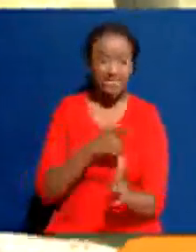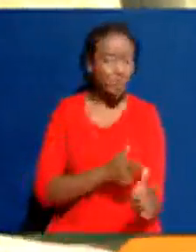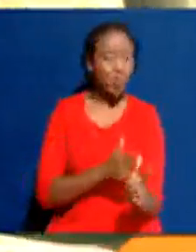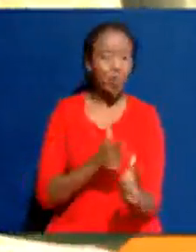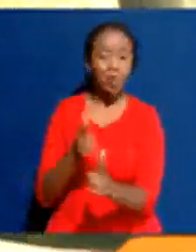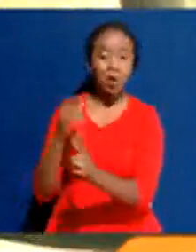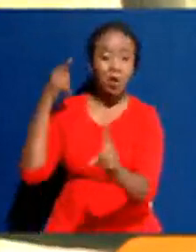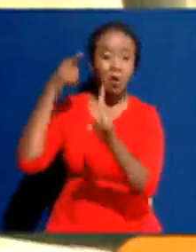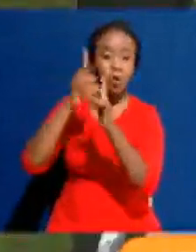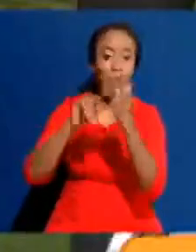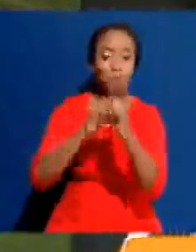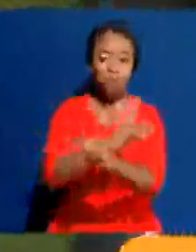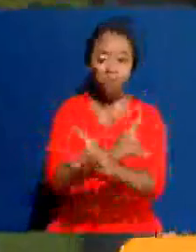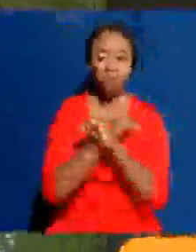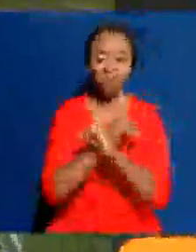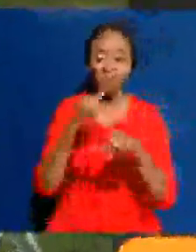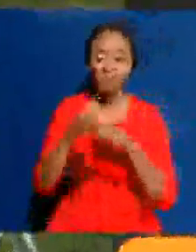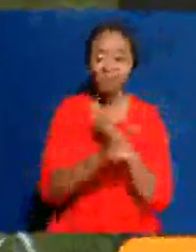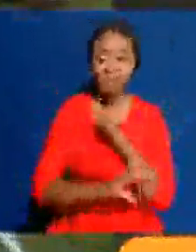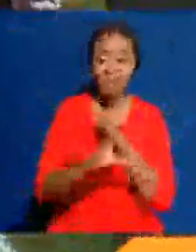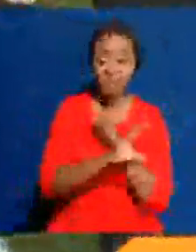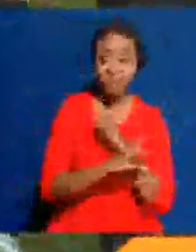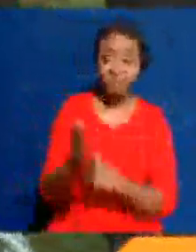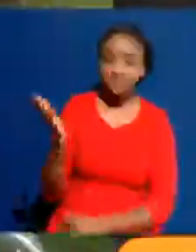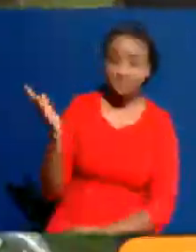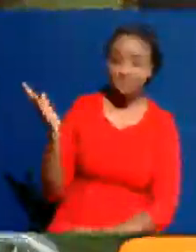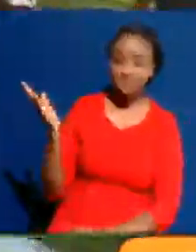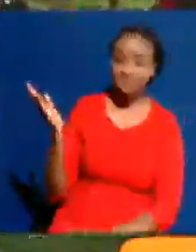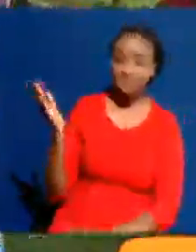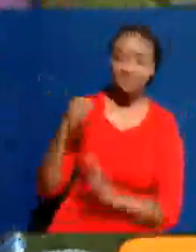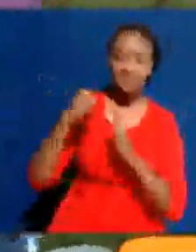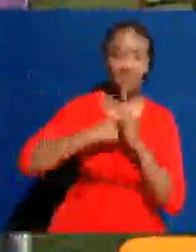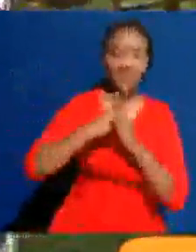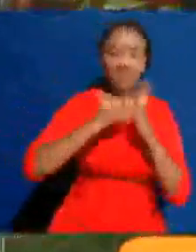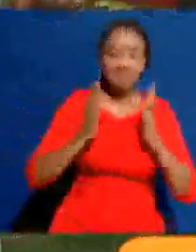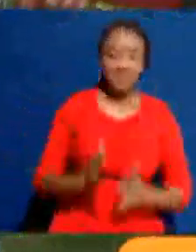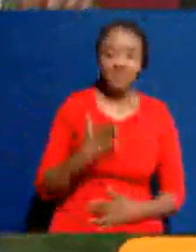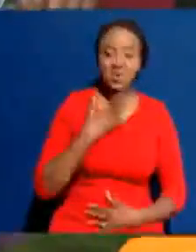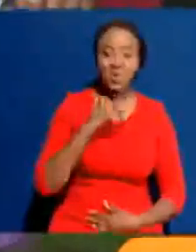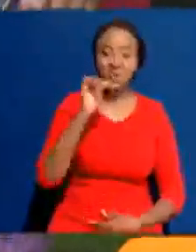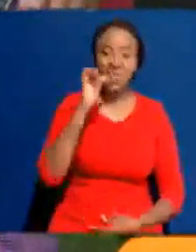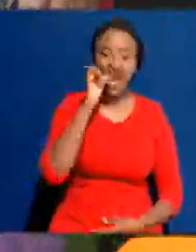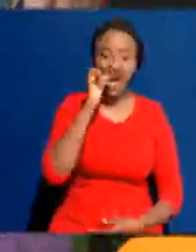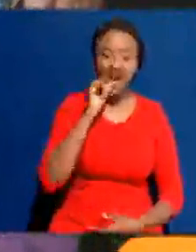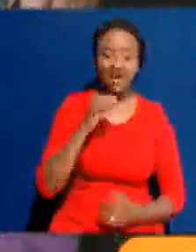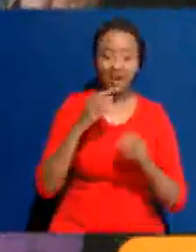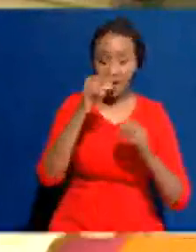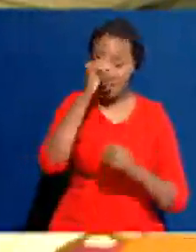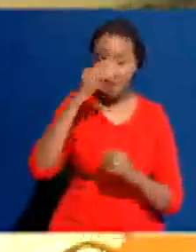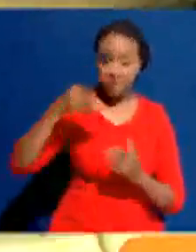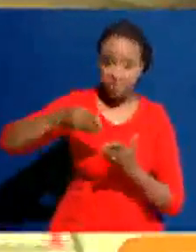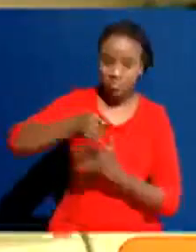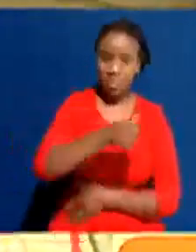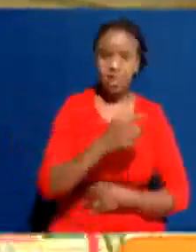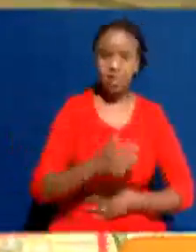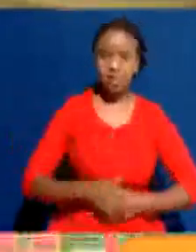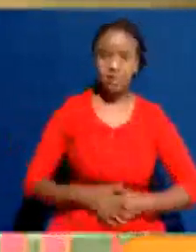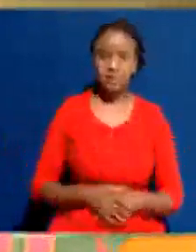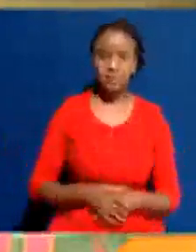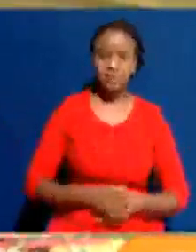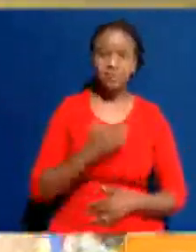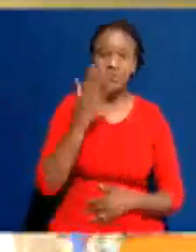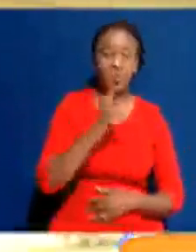defend the country. Mashujaa hao wanataka serikali ya Uingereza kuwalipa fidia. Wanakaa katika